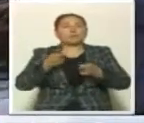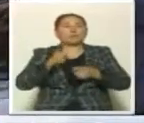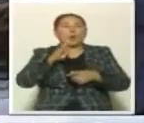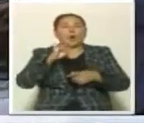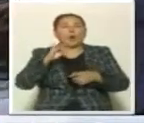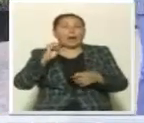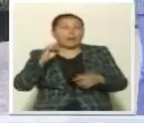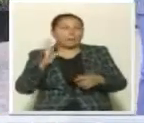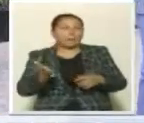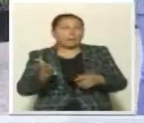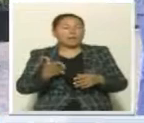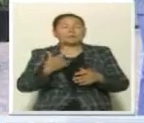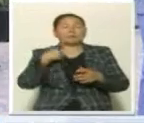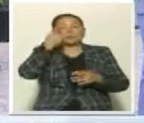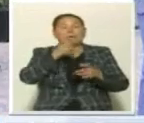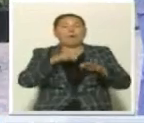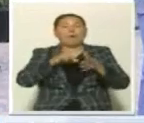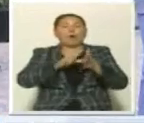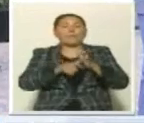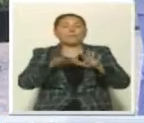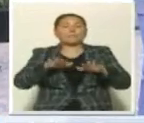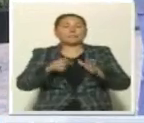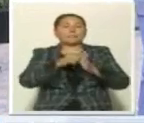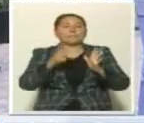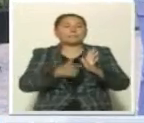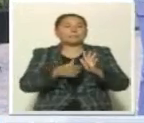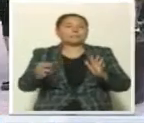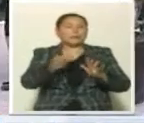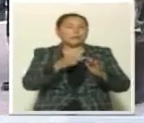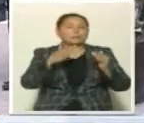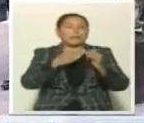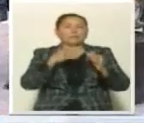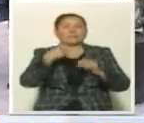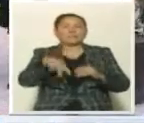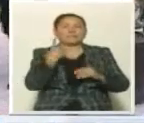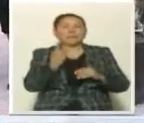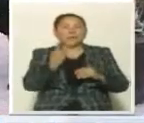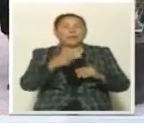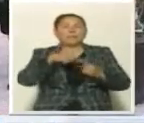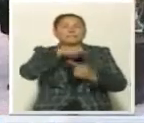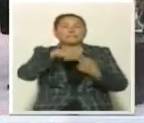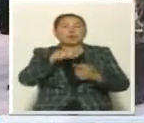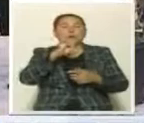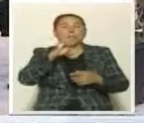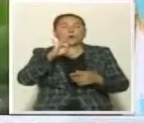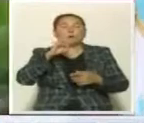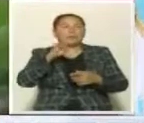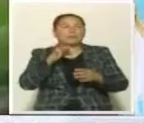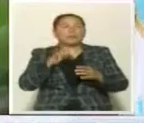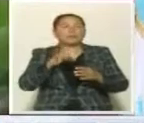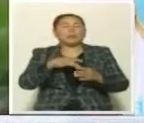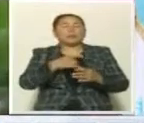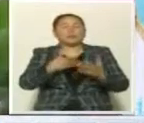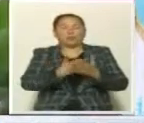Нурлан Ногаев. Современный офис расположился по адресу 17-й микрорайон, здание 22, бизнес-центр «Урбан» и отвечает